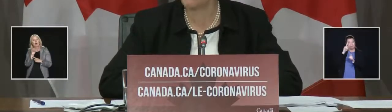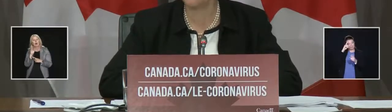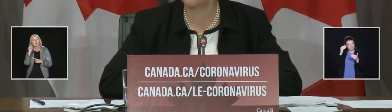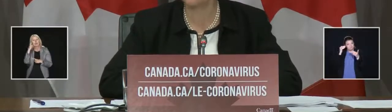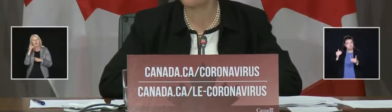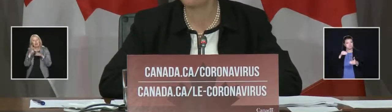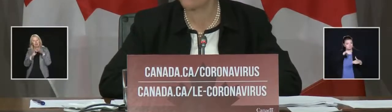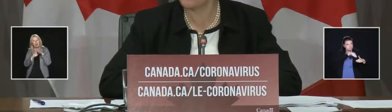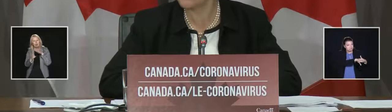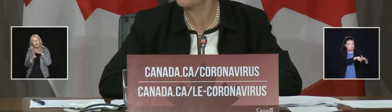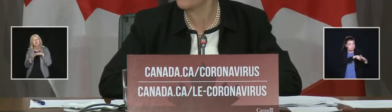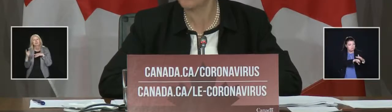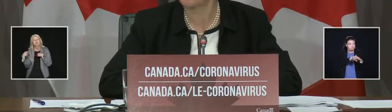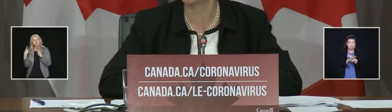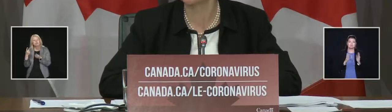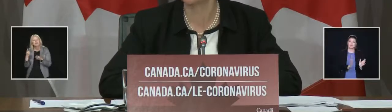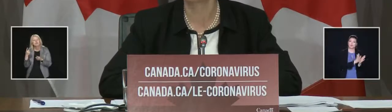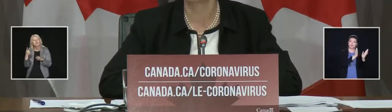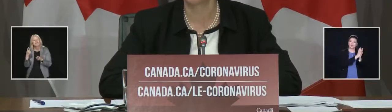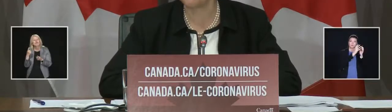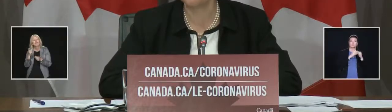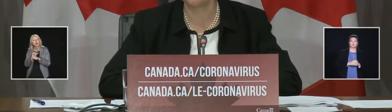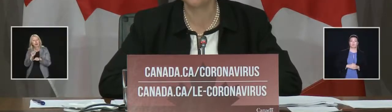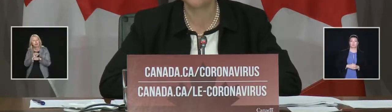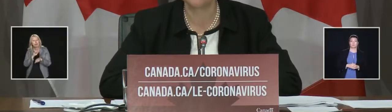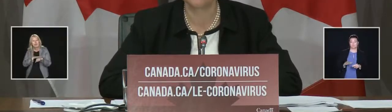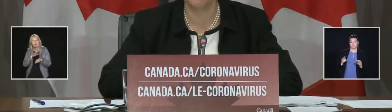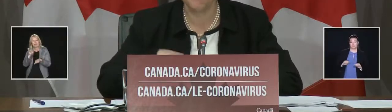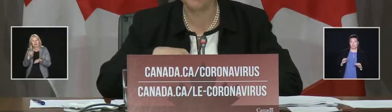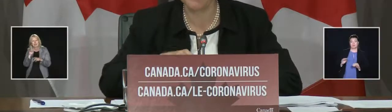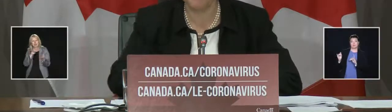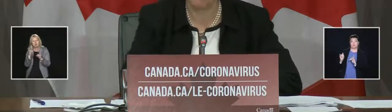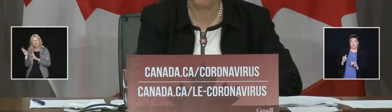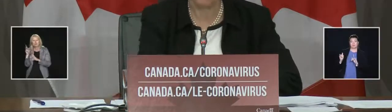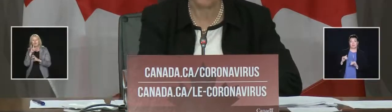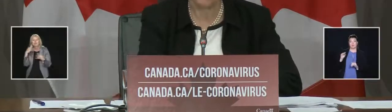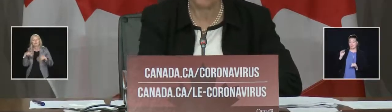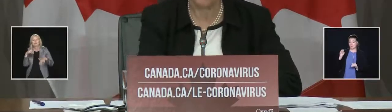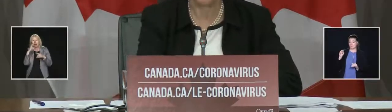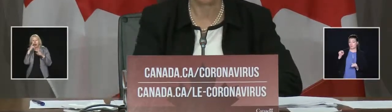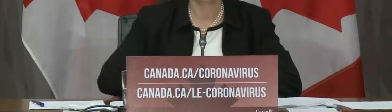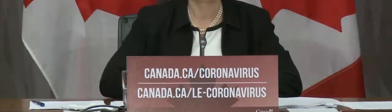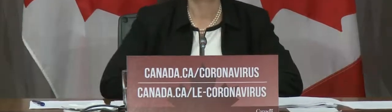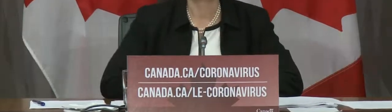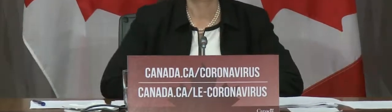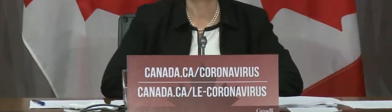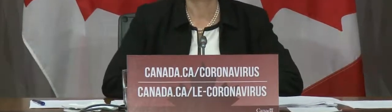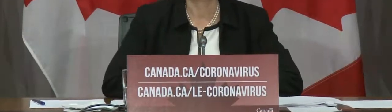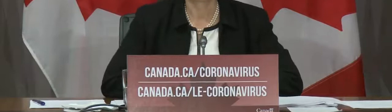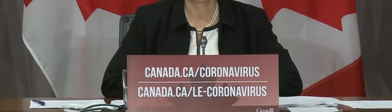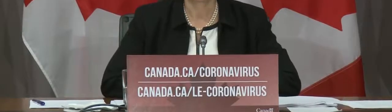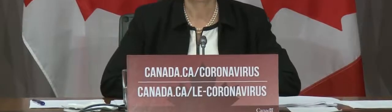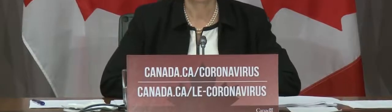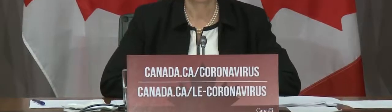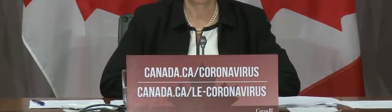Marco Medicino, se penche sur ce dossier qui est fort complexe et nous...